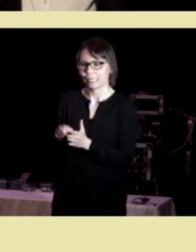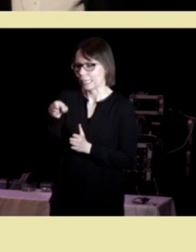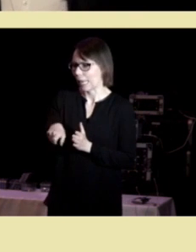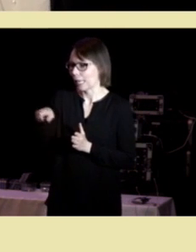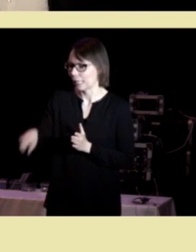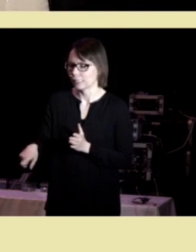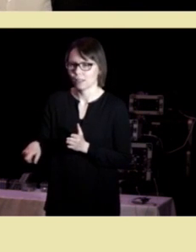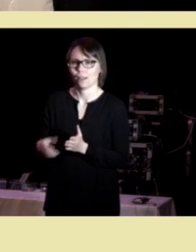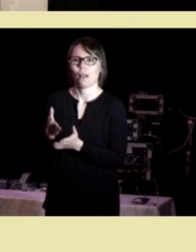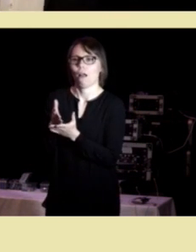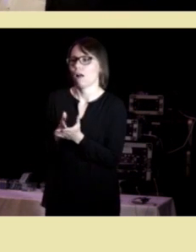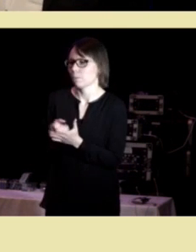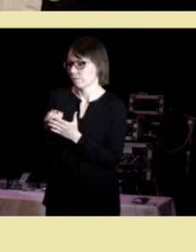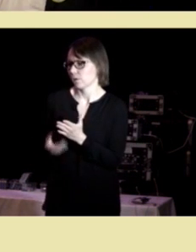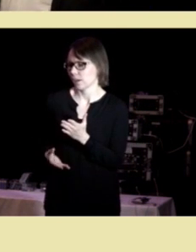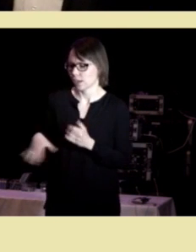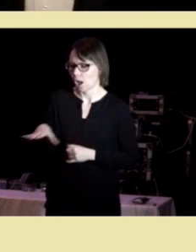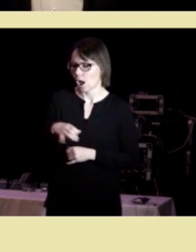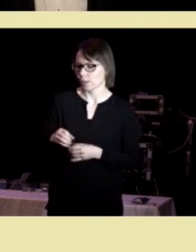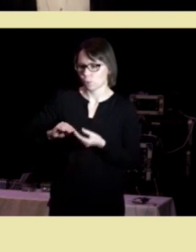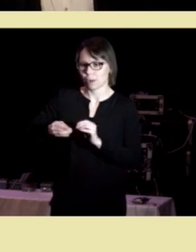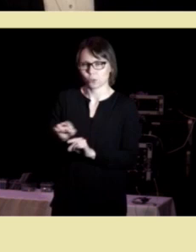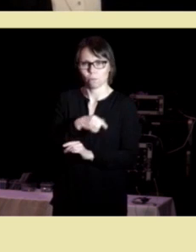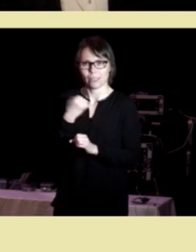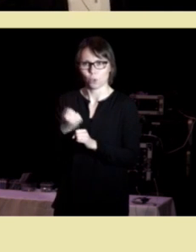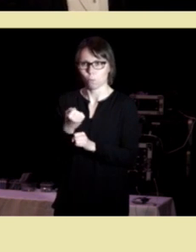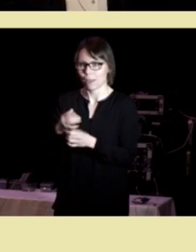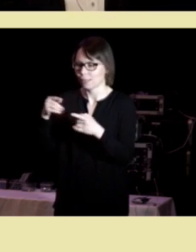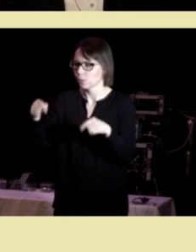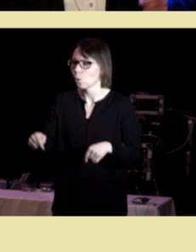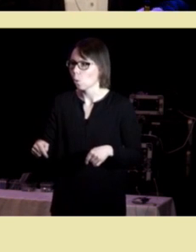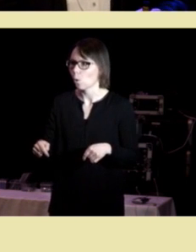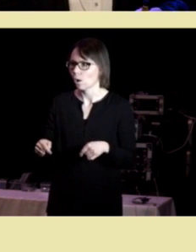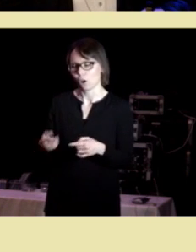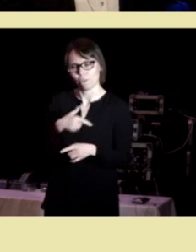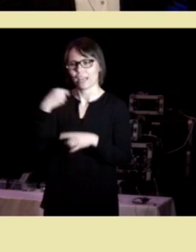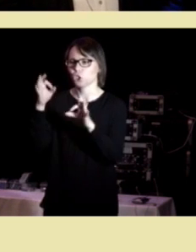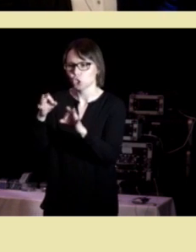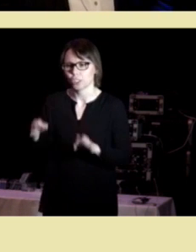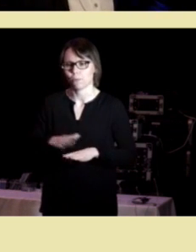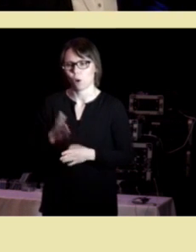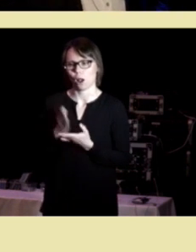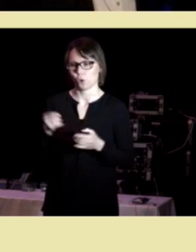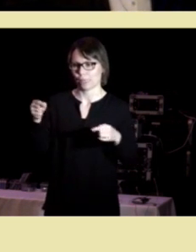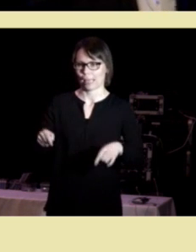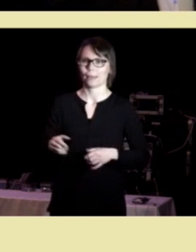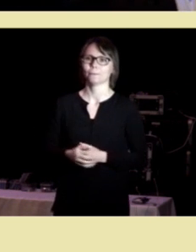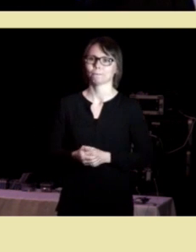er halvparten av forklaringen på alle de problemene vi jobber med nå, og det er vi tydelige på.